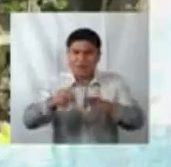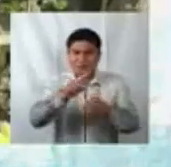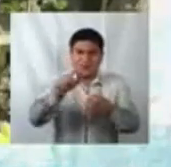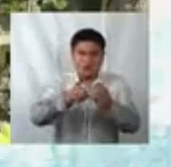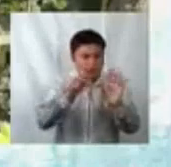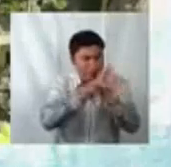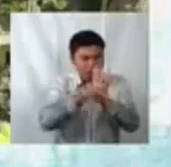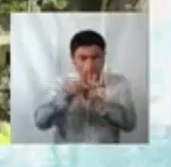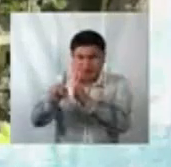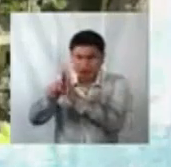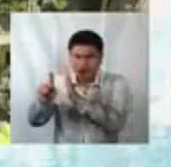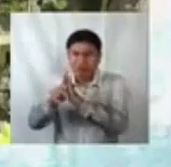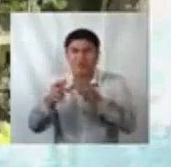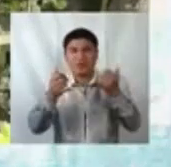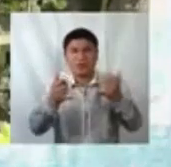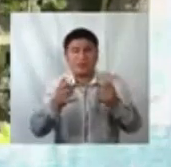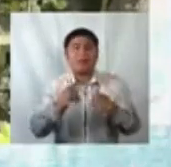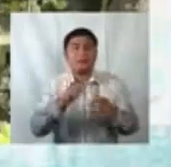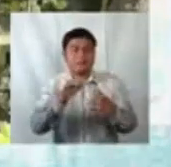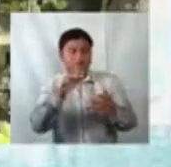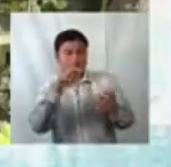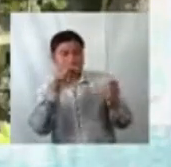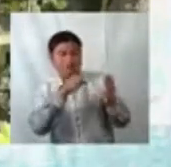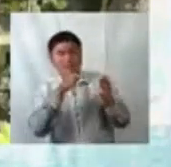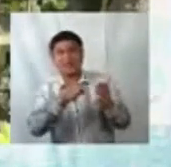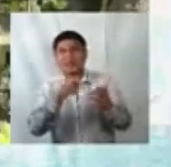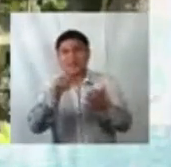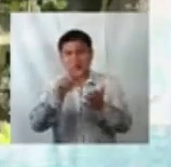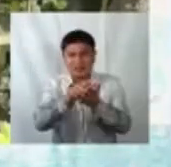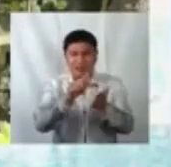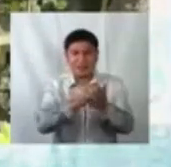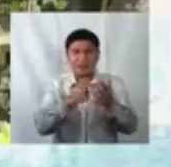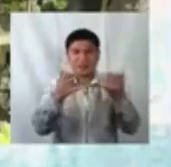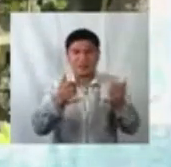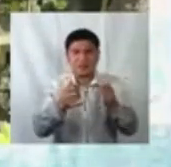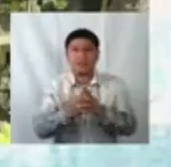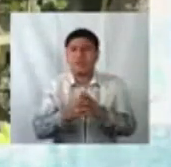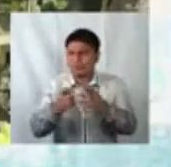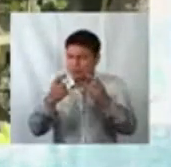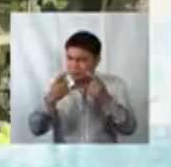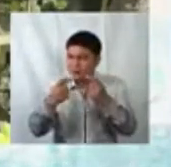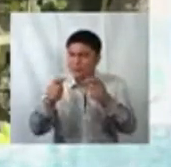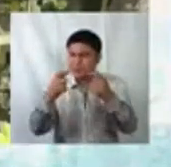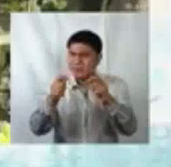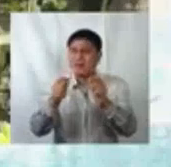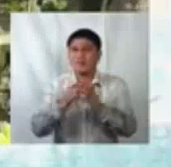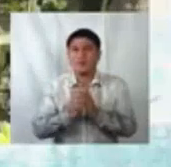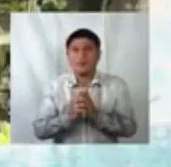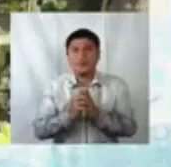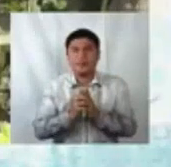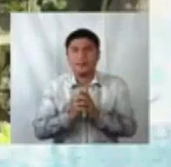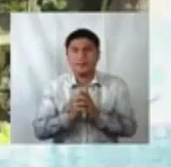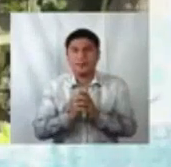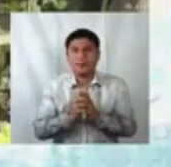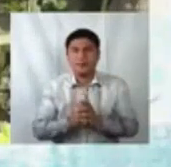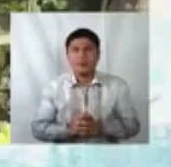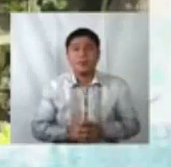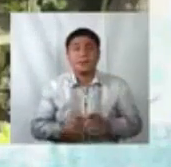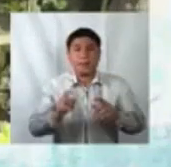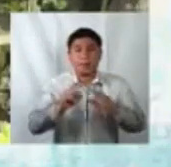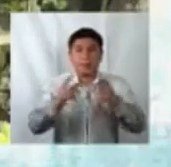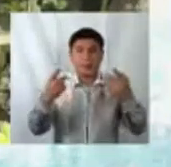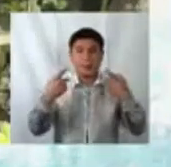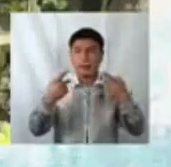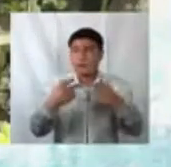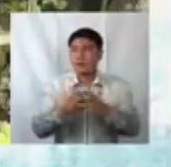Yan ang aral, ma'am eh. Sa panahon na makikipaglaban tayo, susubukan at susubukan tayo. Pero tayo ba'y